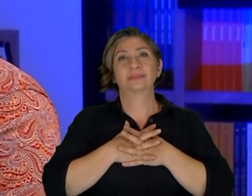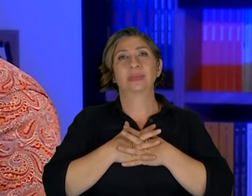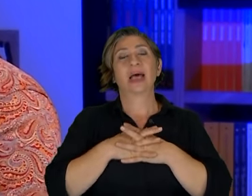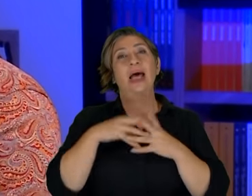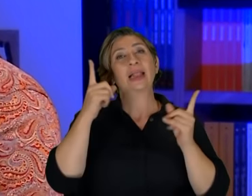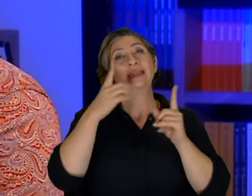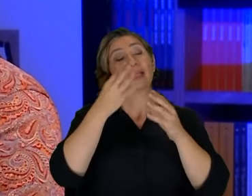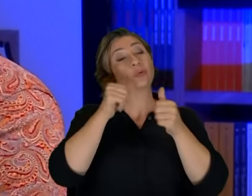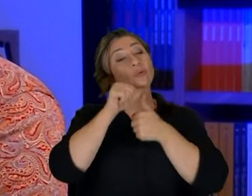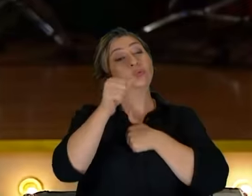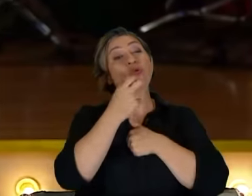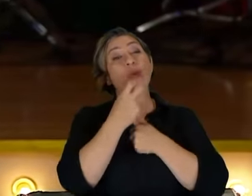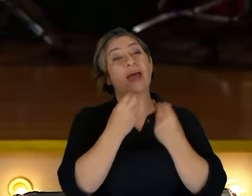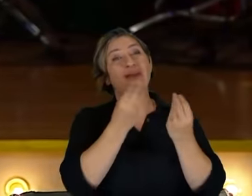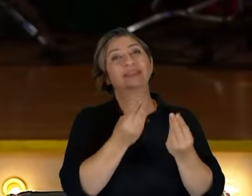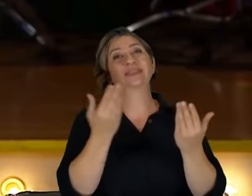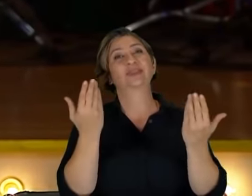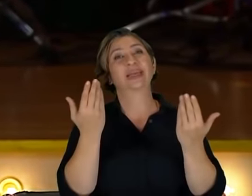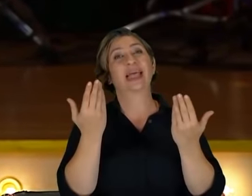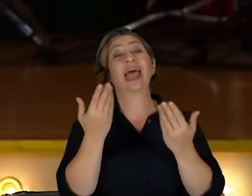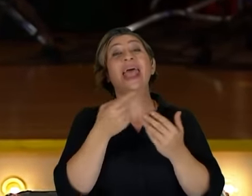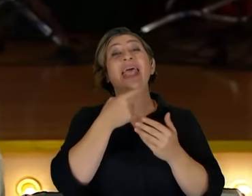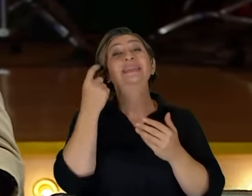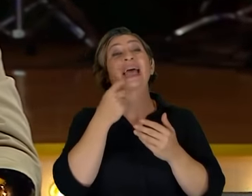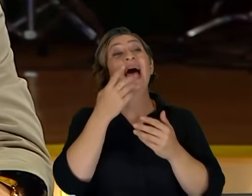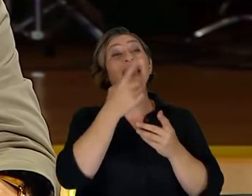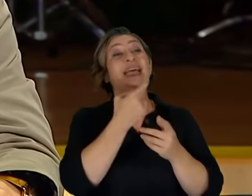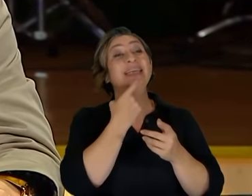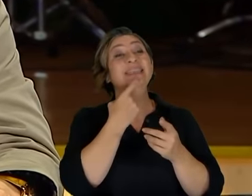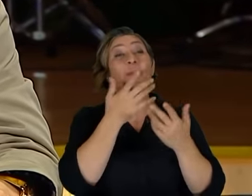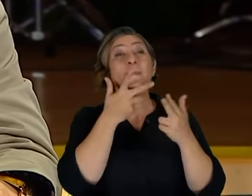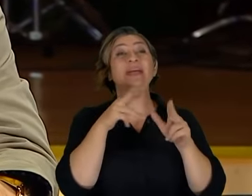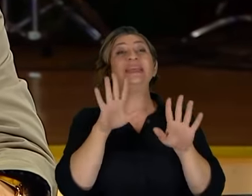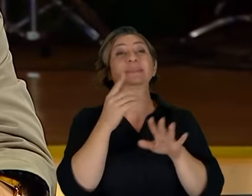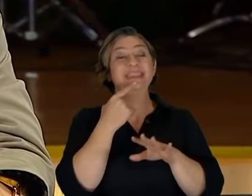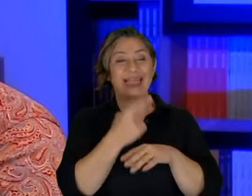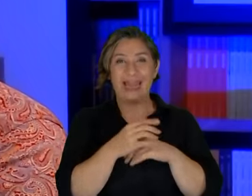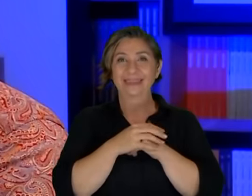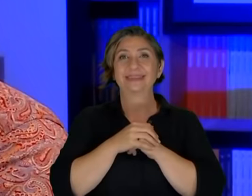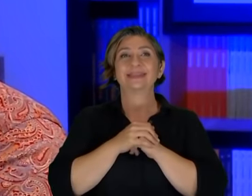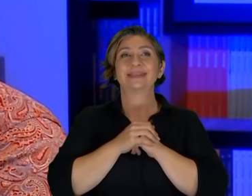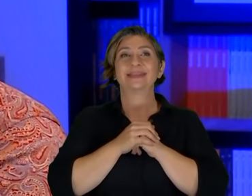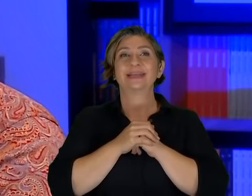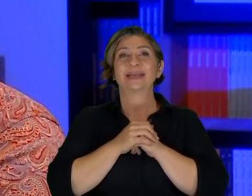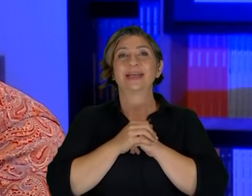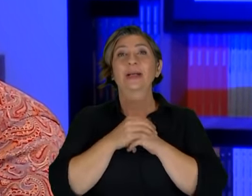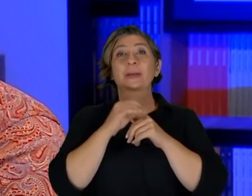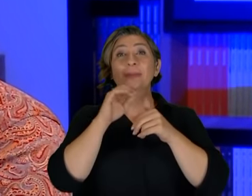Allah sana daha uzun ömürler versin. Teşekkürler. Ne derler? Amin. Eskiler Allah yaşını benzetmesin derler. bir